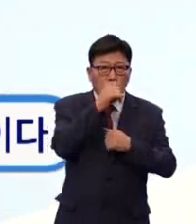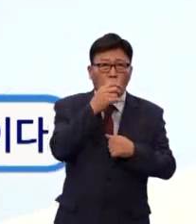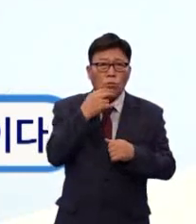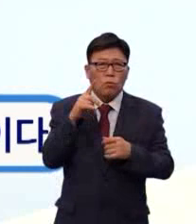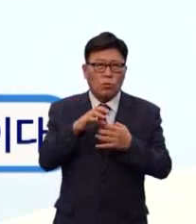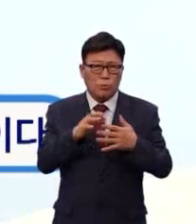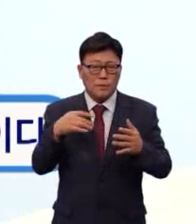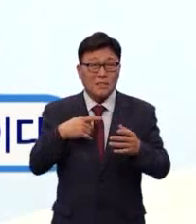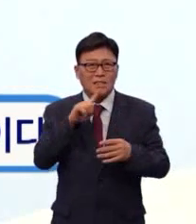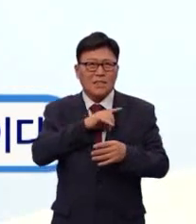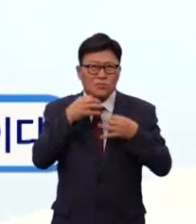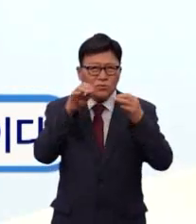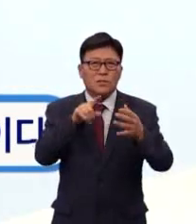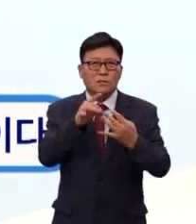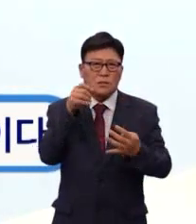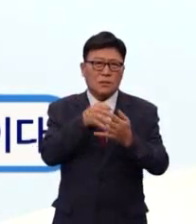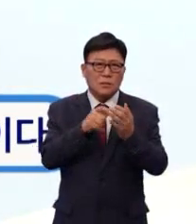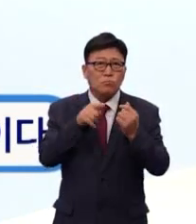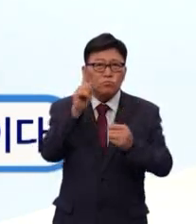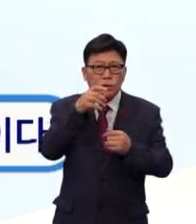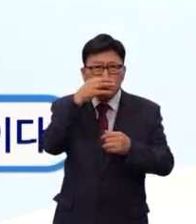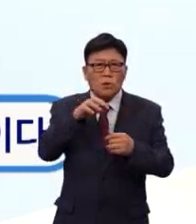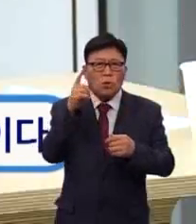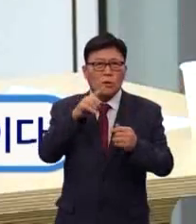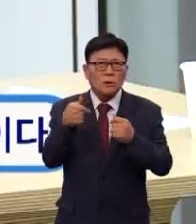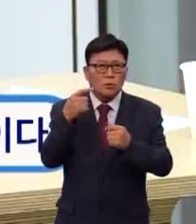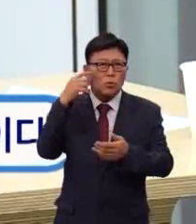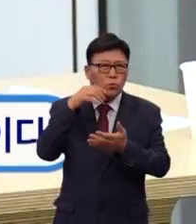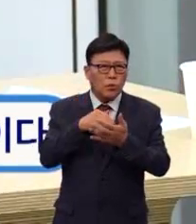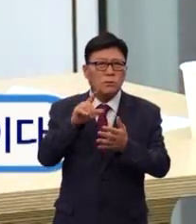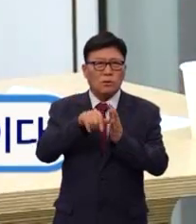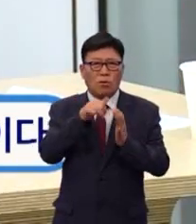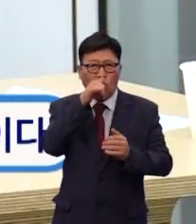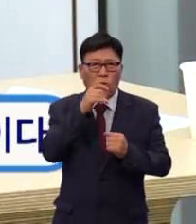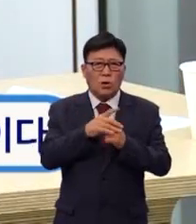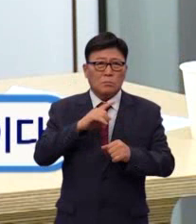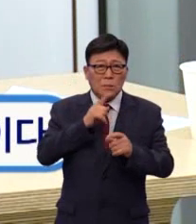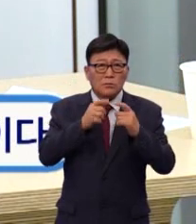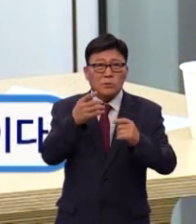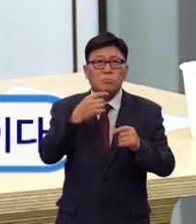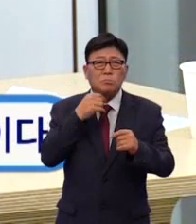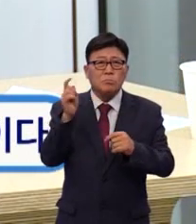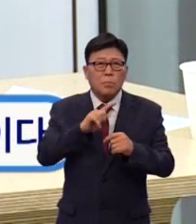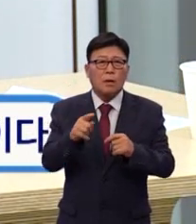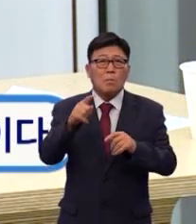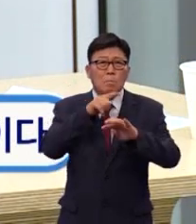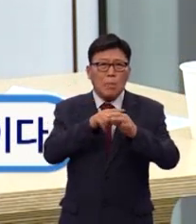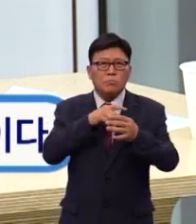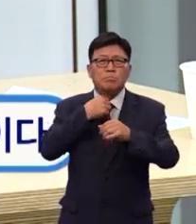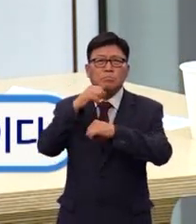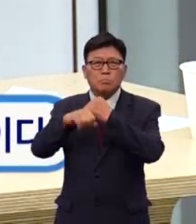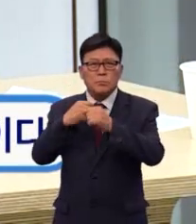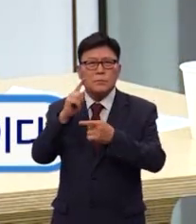라고 생각합니다. 이제 무엇을 하든 힘든 순간은 오게 되고 또 후회하는 순간도 올 것입니다. 그냥 이제 제가 말씀드리고 싶은 말은 그냥 마음